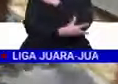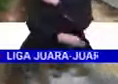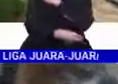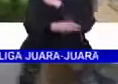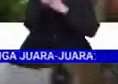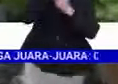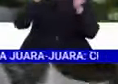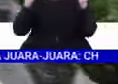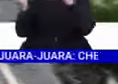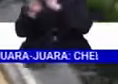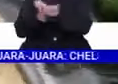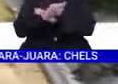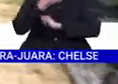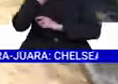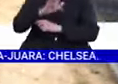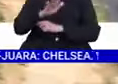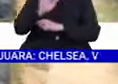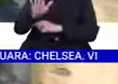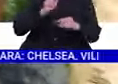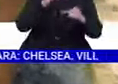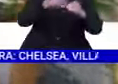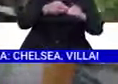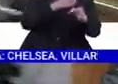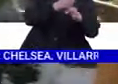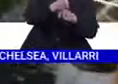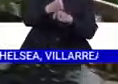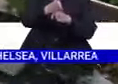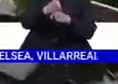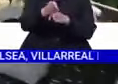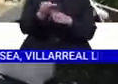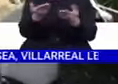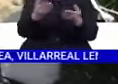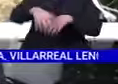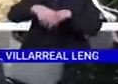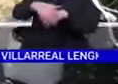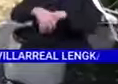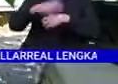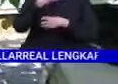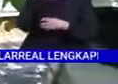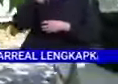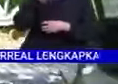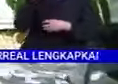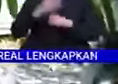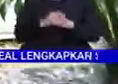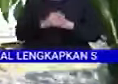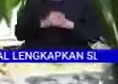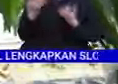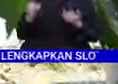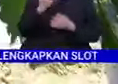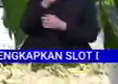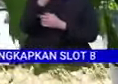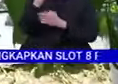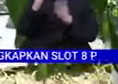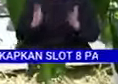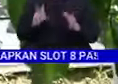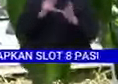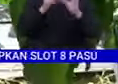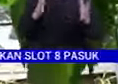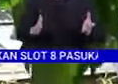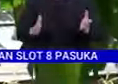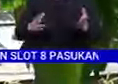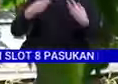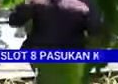mengubah nasib hidup dengan mengikuti bidang pertanian cilik Ulai selain Chile U20 peserta terlibat turut meraih